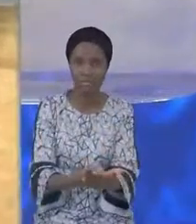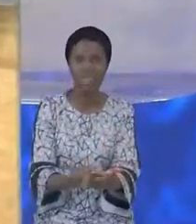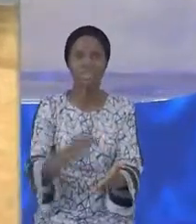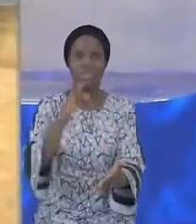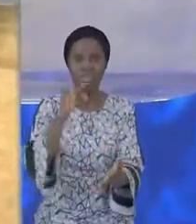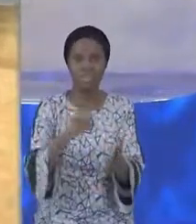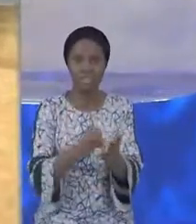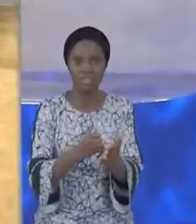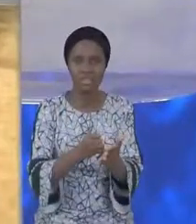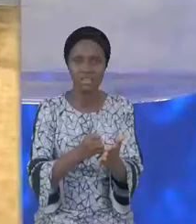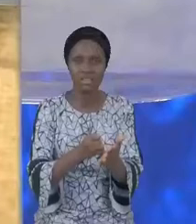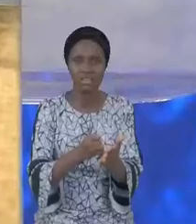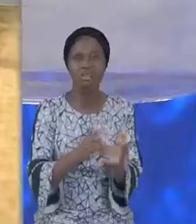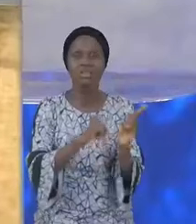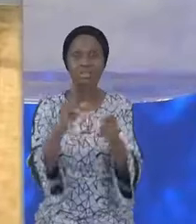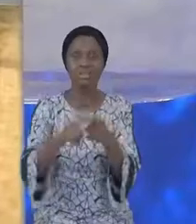se montrer